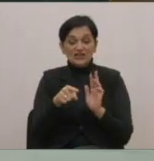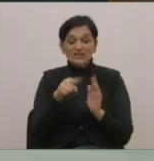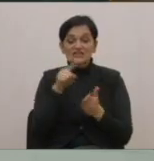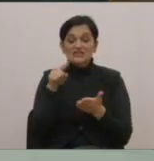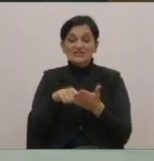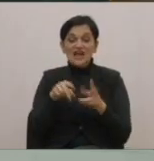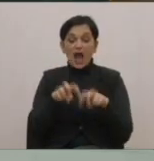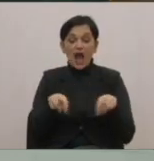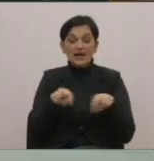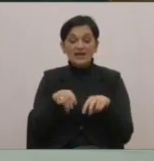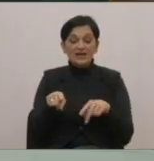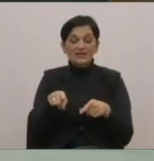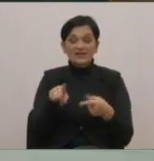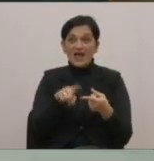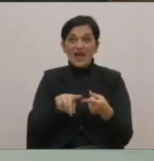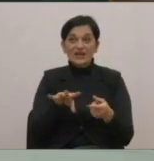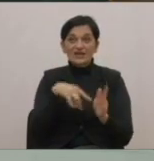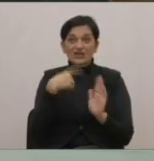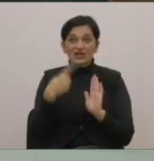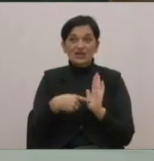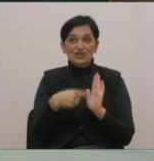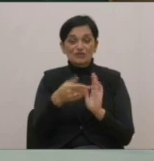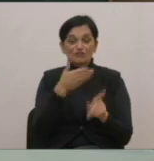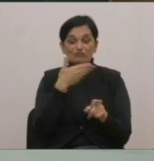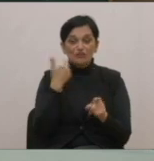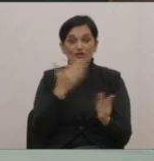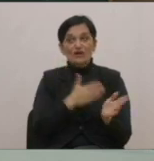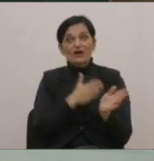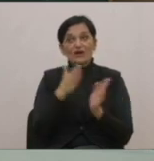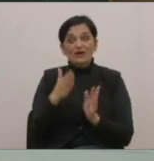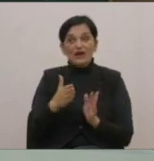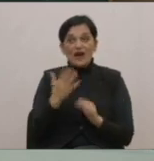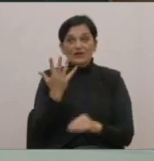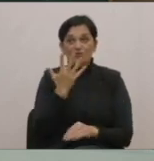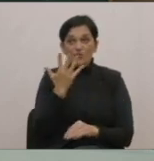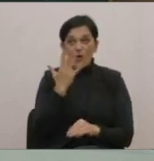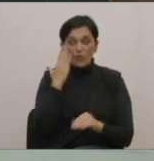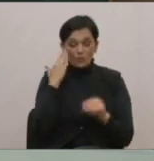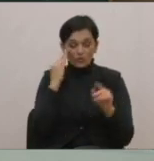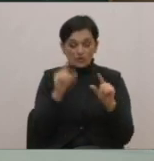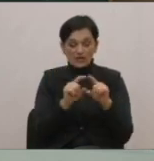săcet, îi trebuie a scăda de vart, mehute tăuș.